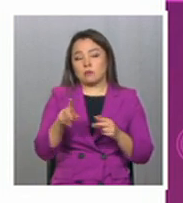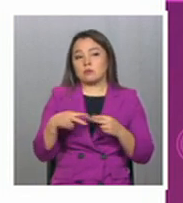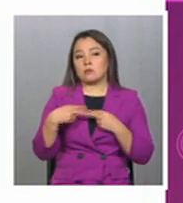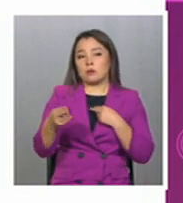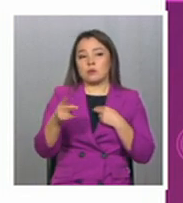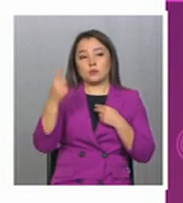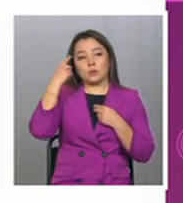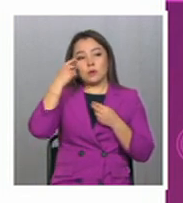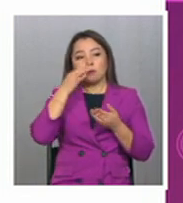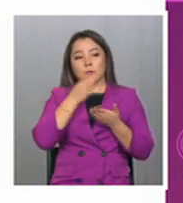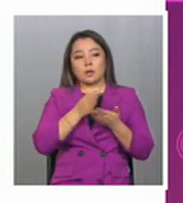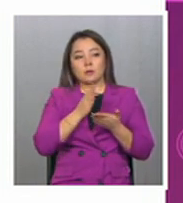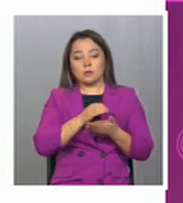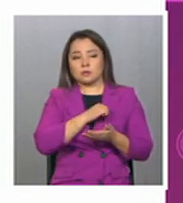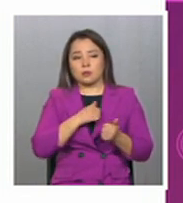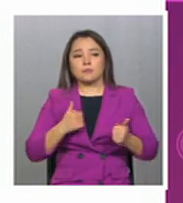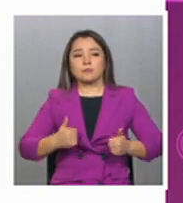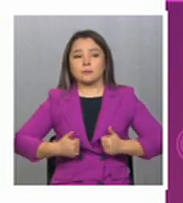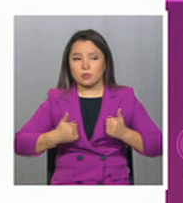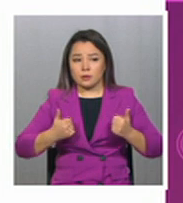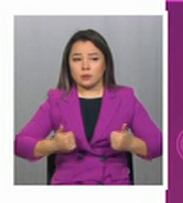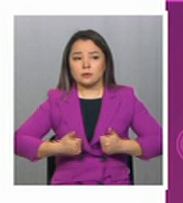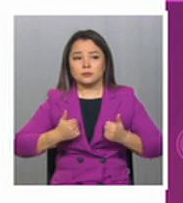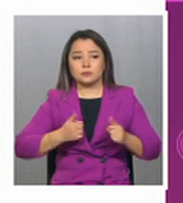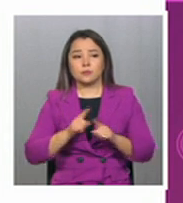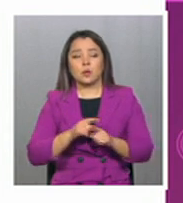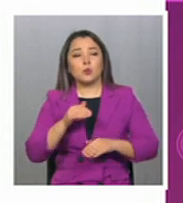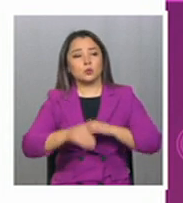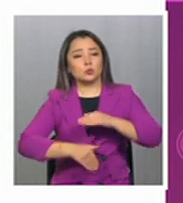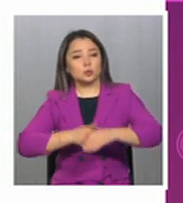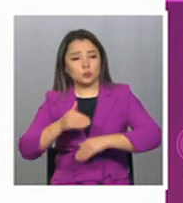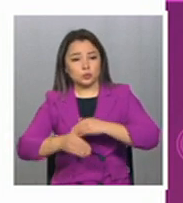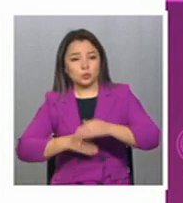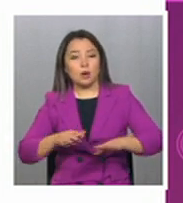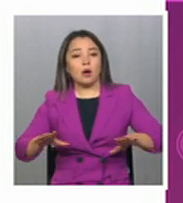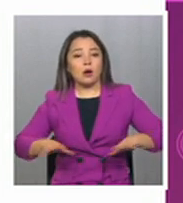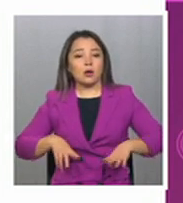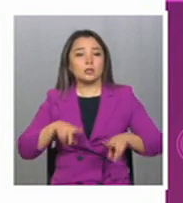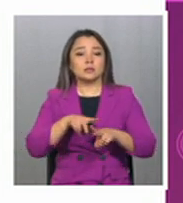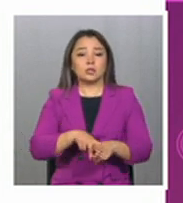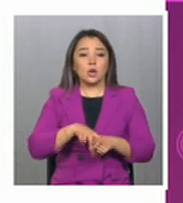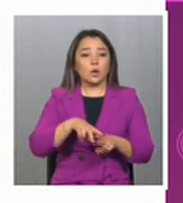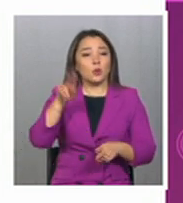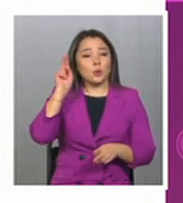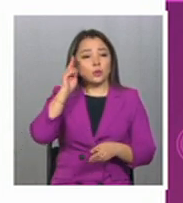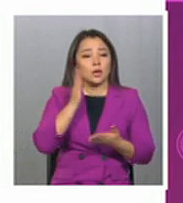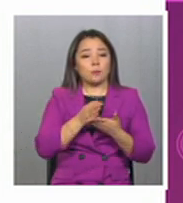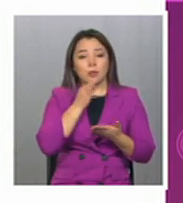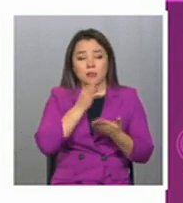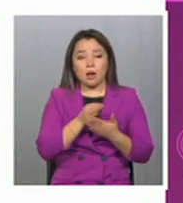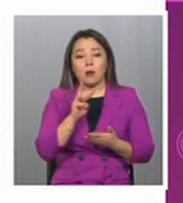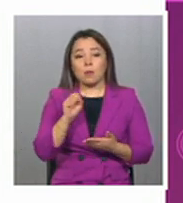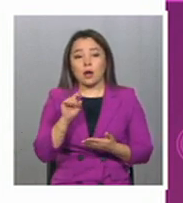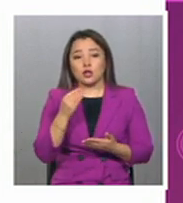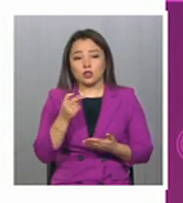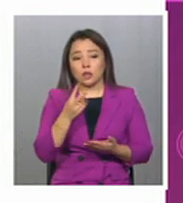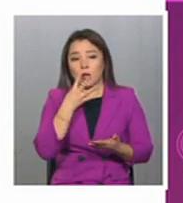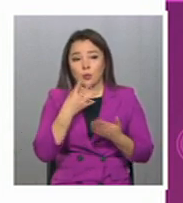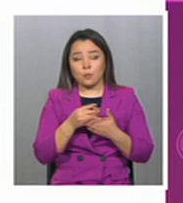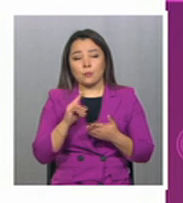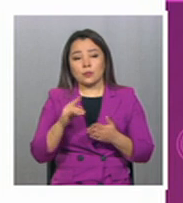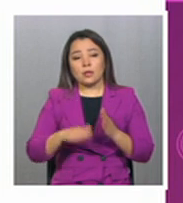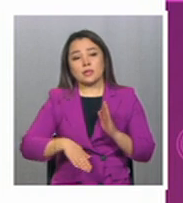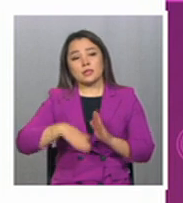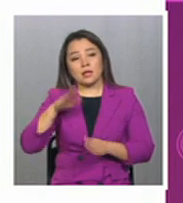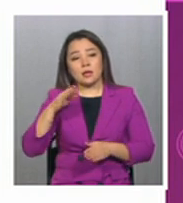Ол тәуекел ете жүріп, жүзуді атқа мінуді үйренді. Алан Маршал өзінің балалық шақ